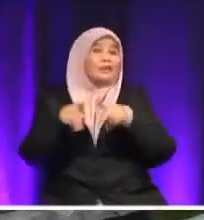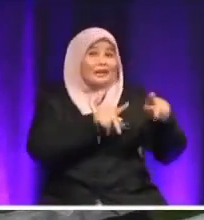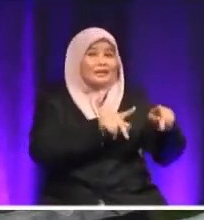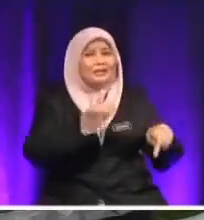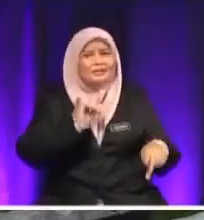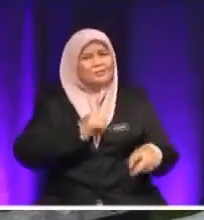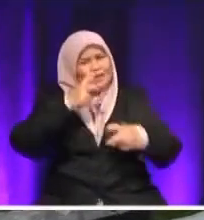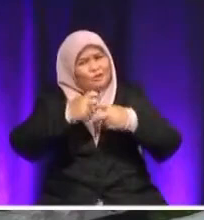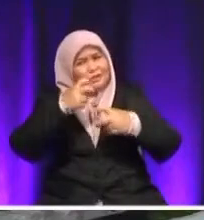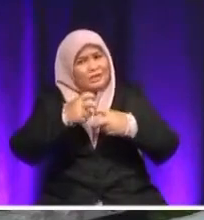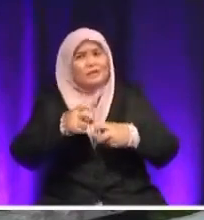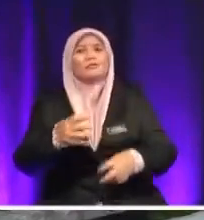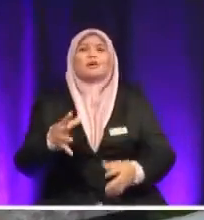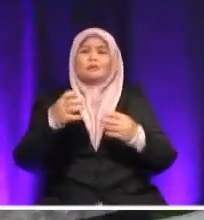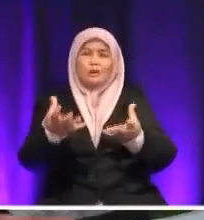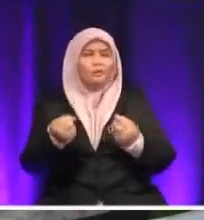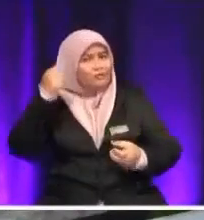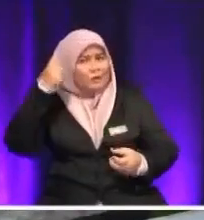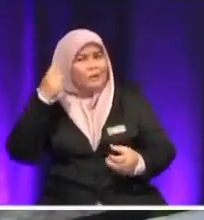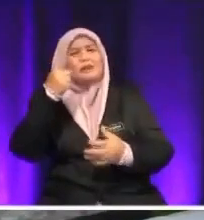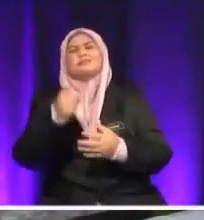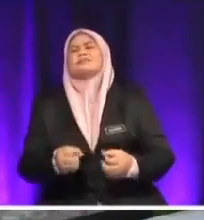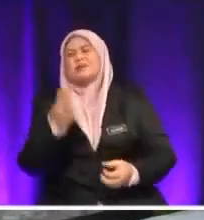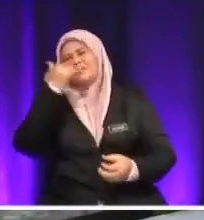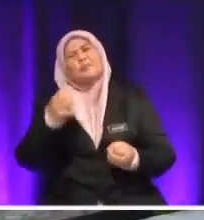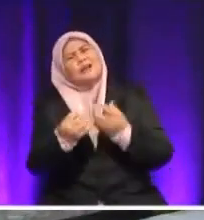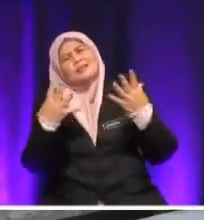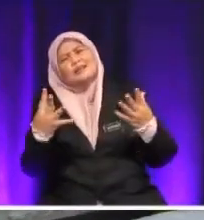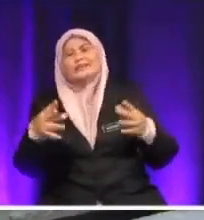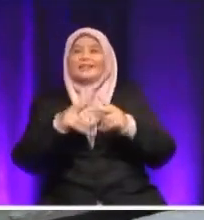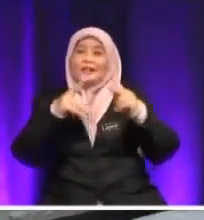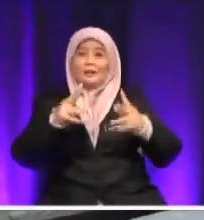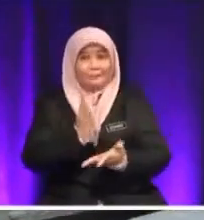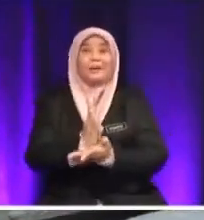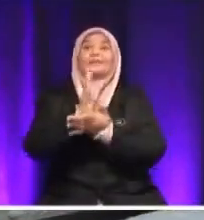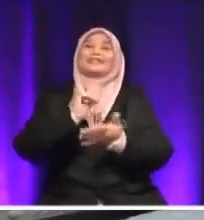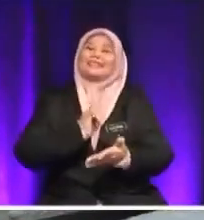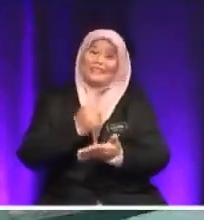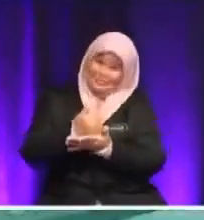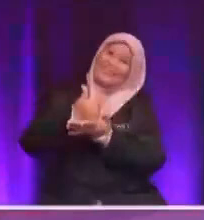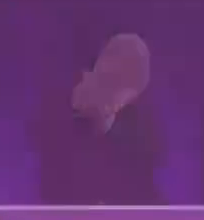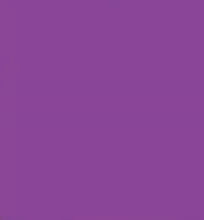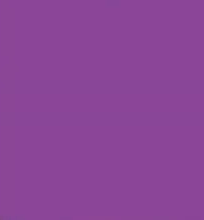Saya macam susahlah nak faham. Kenapa ada banyak sangat ni? Bantulah saya. Tolong.